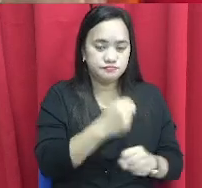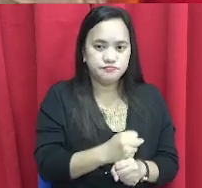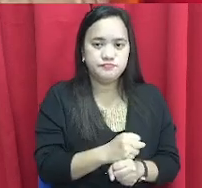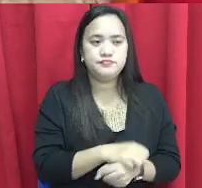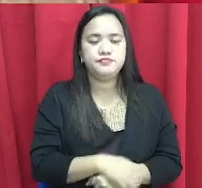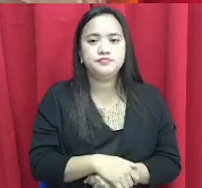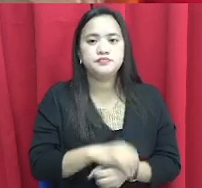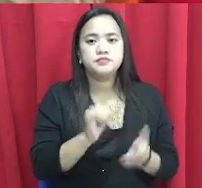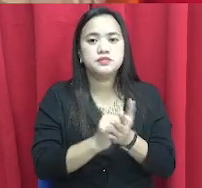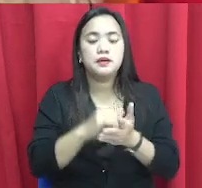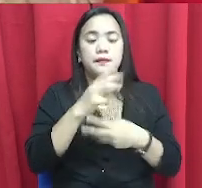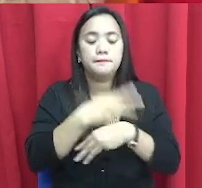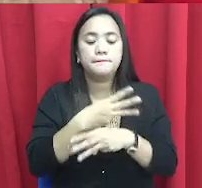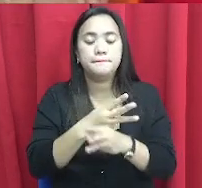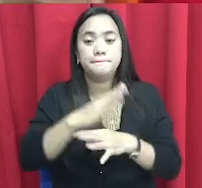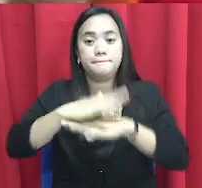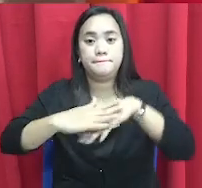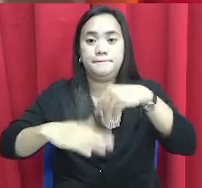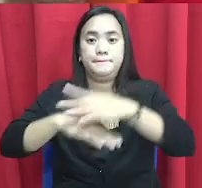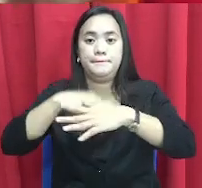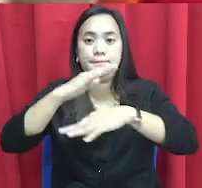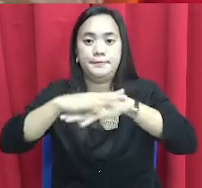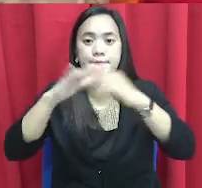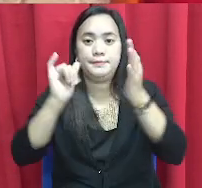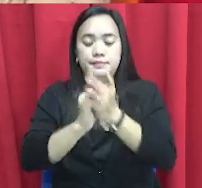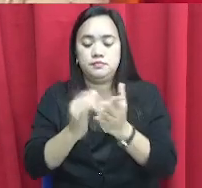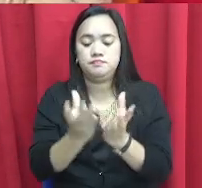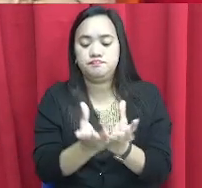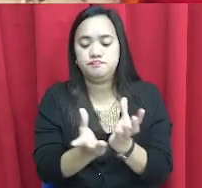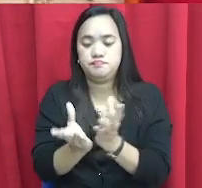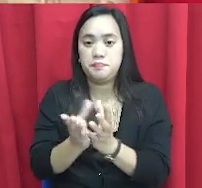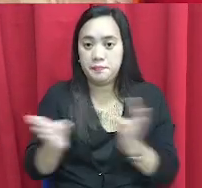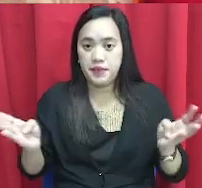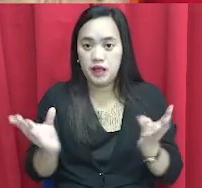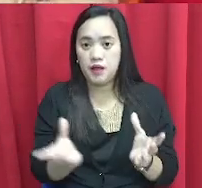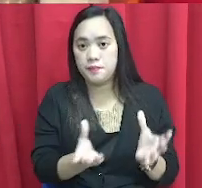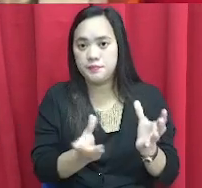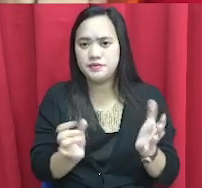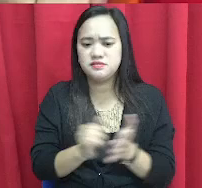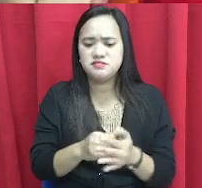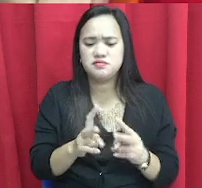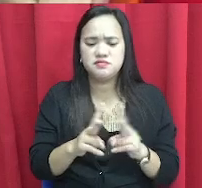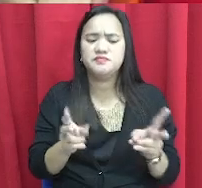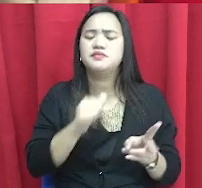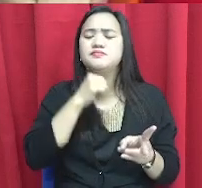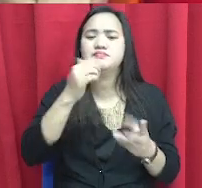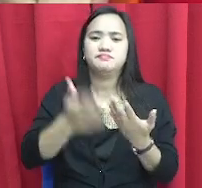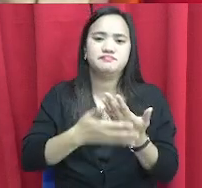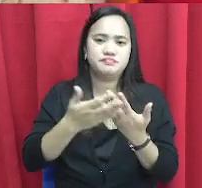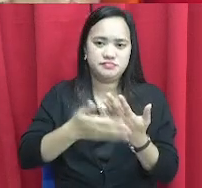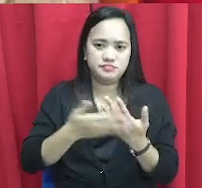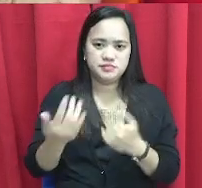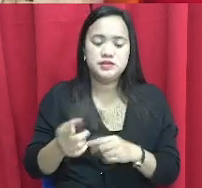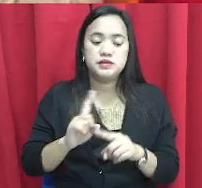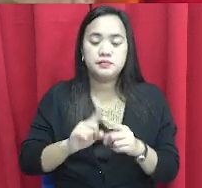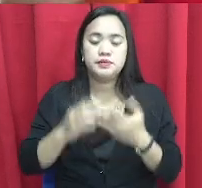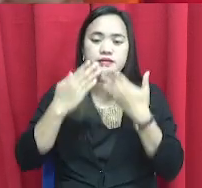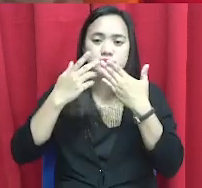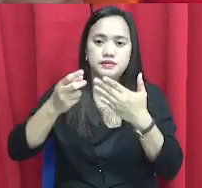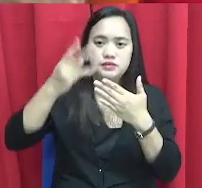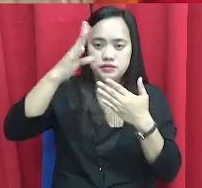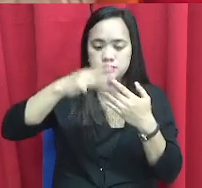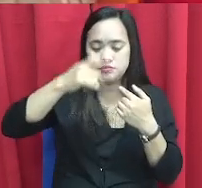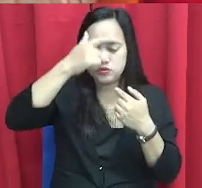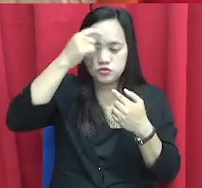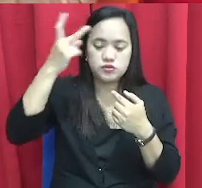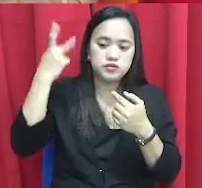nga kung gaano katagal po iyun ay ah hindi po yun naging madali sa kanya araw-araw na ginagawa niya pero salamat sa P dahil siya